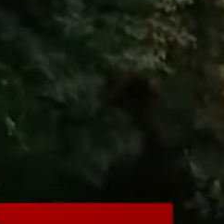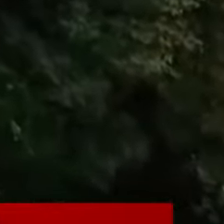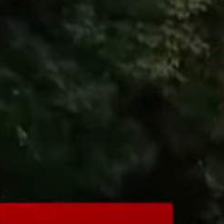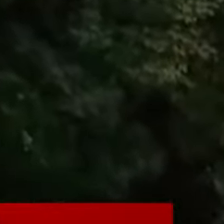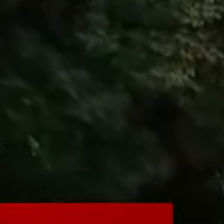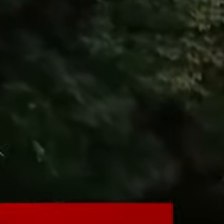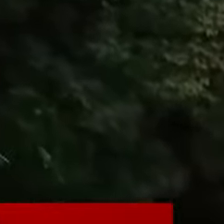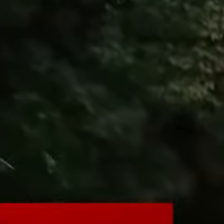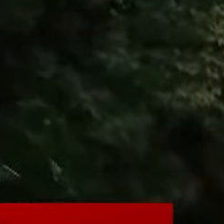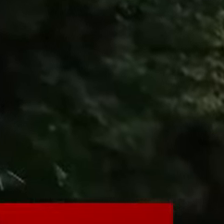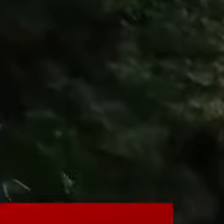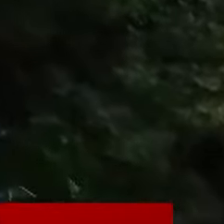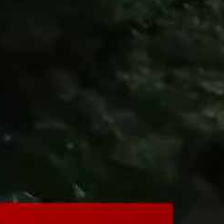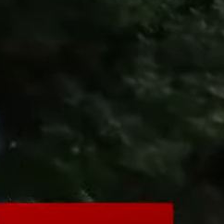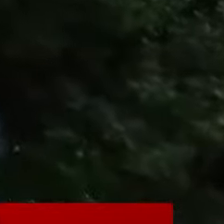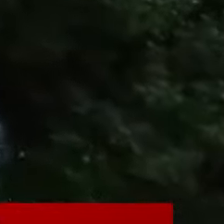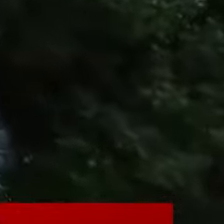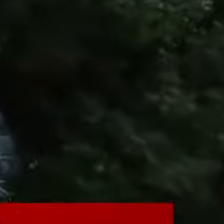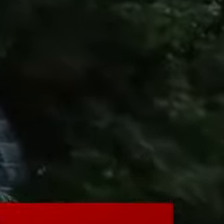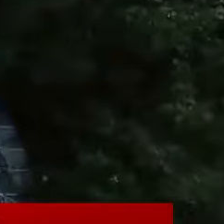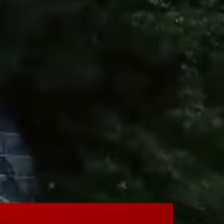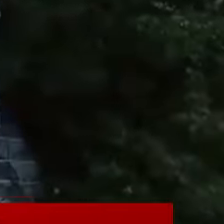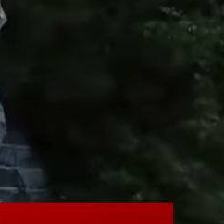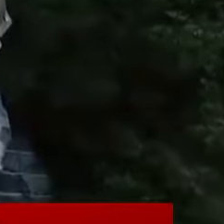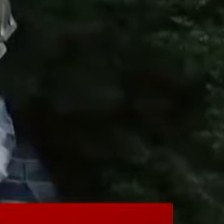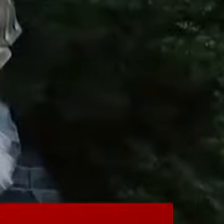الفلاح حي على